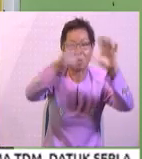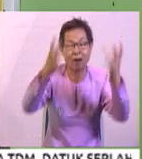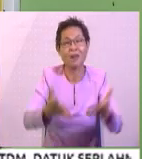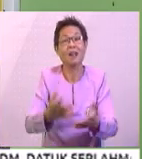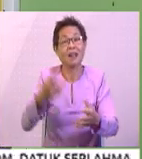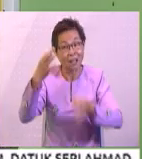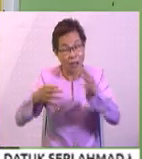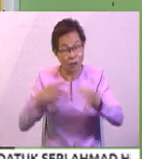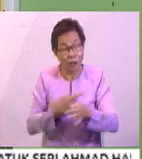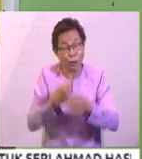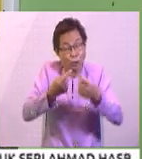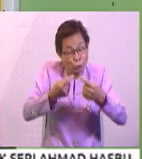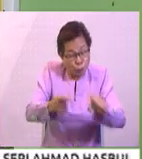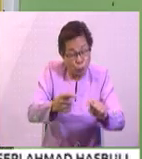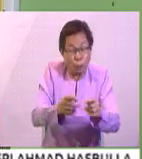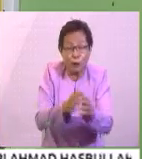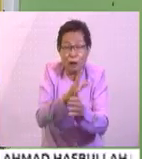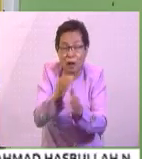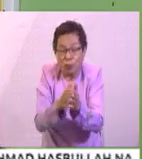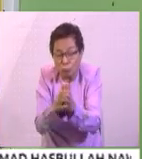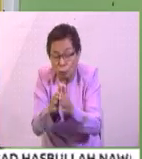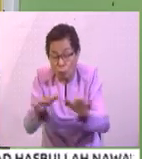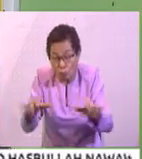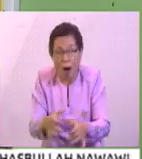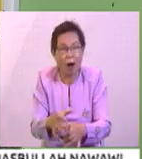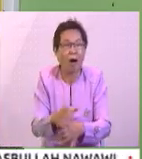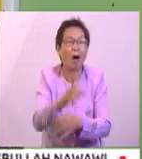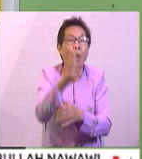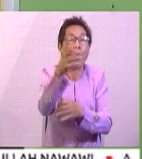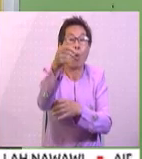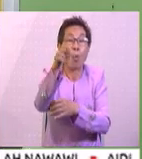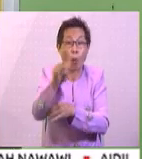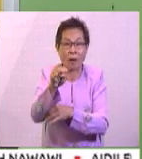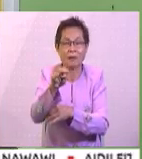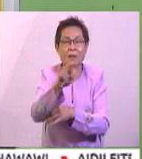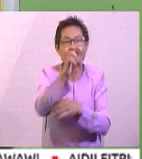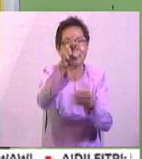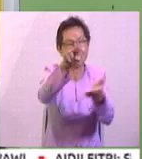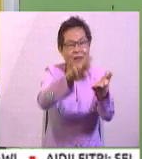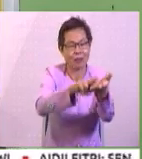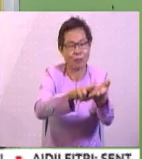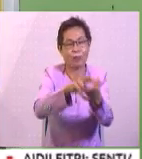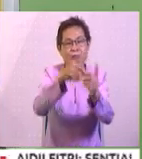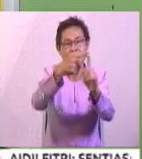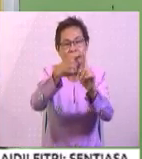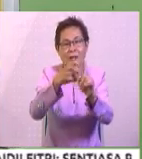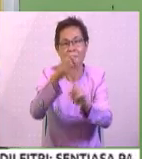mencuba dan bersungguh-sungguh melaksanakannya. Wan Ashikin Wan Azmi, RTM.